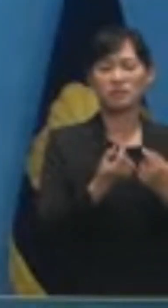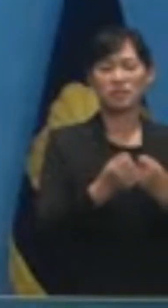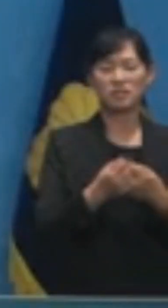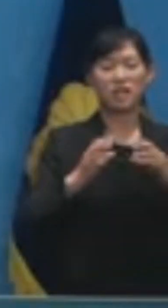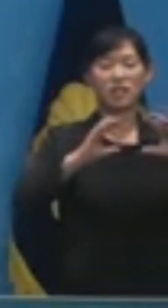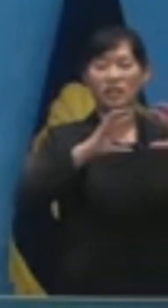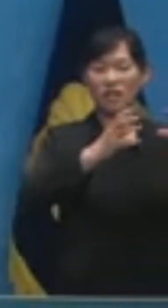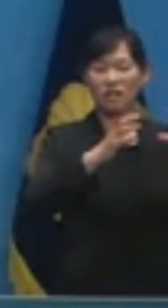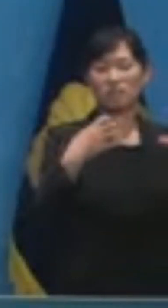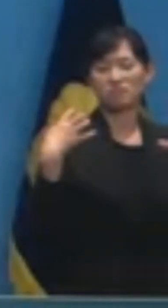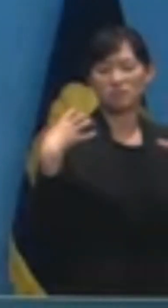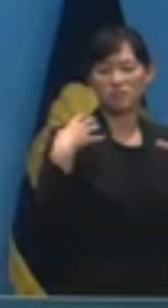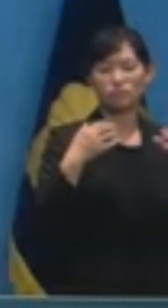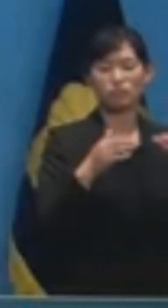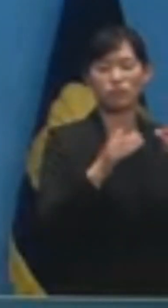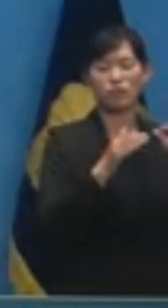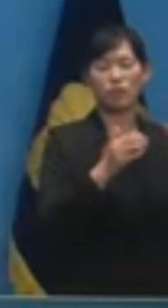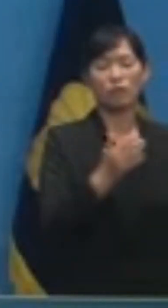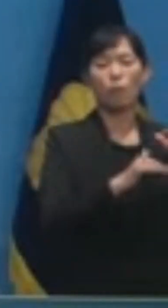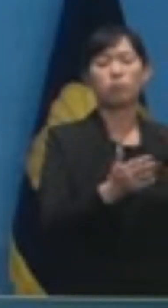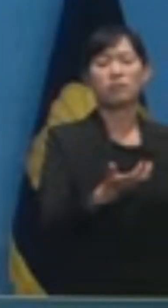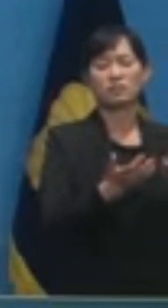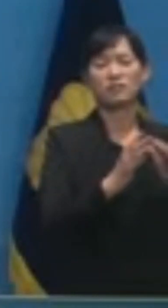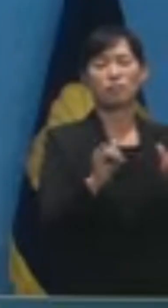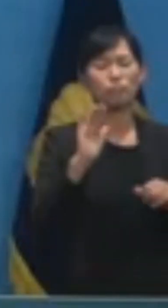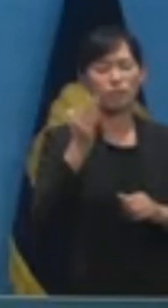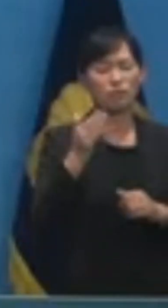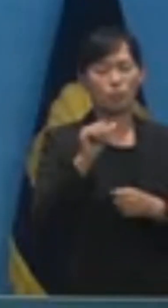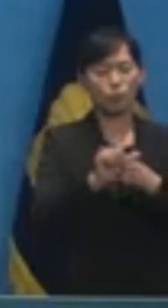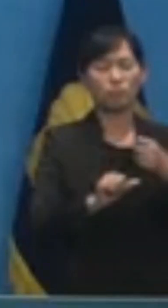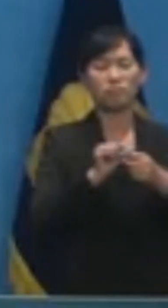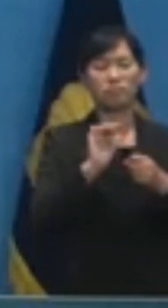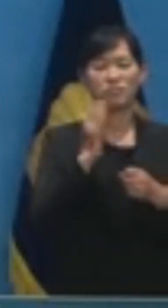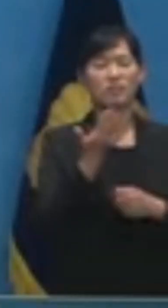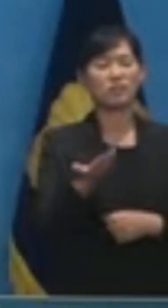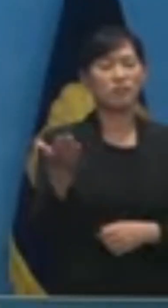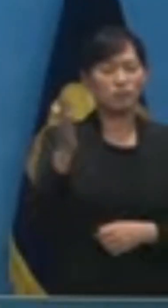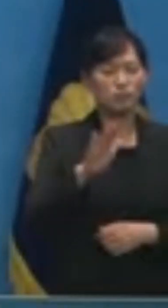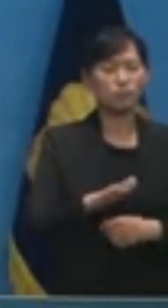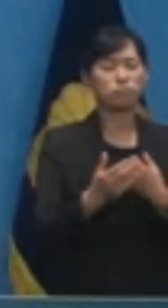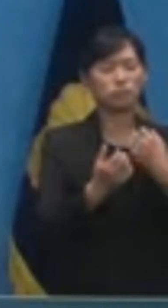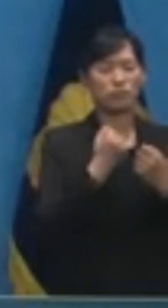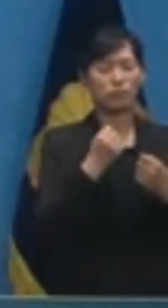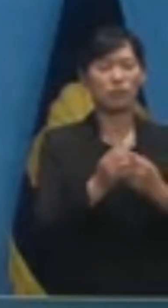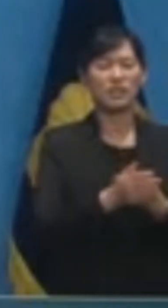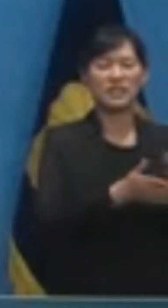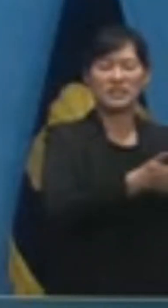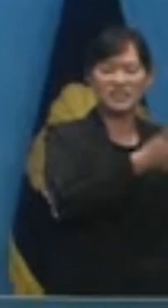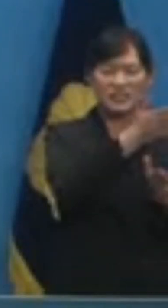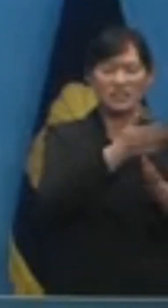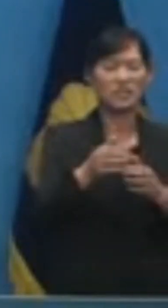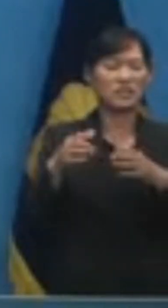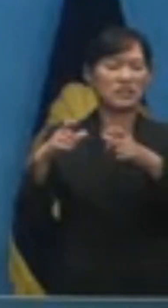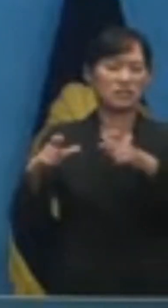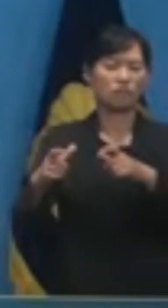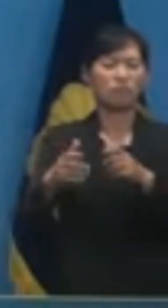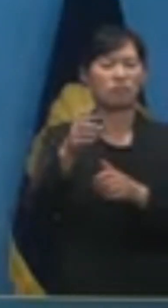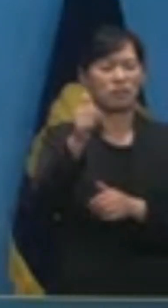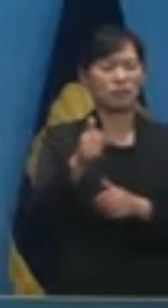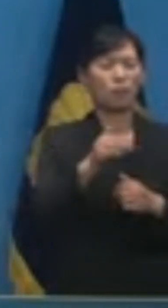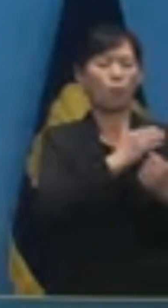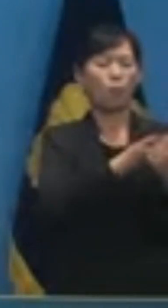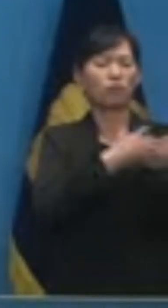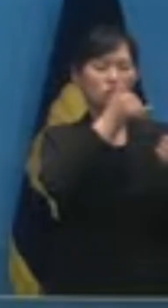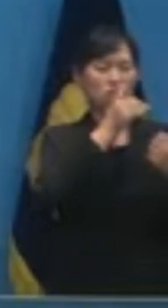국가직이 된 지 5년이 지났습니다. 아직 재난 현장의 지휘는 시도지사의 권한 하에 있습니다.